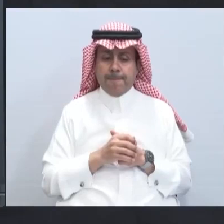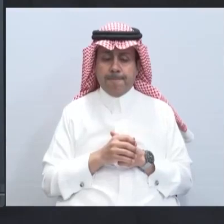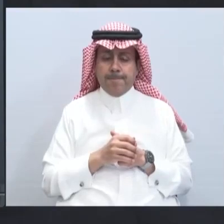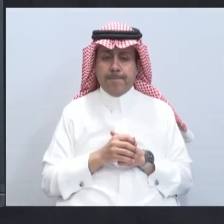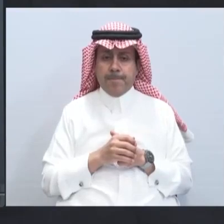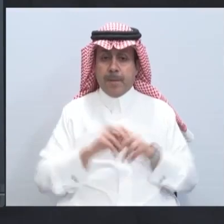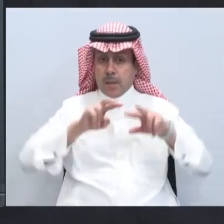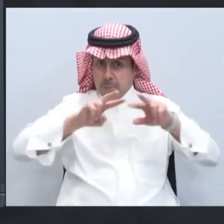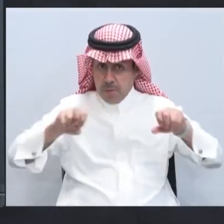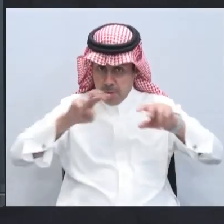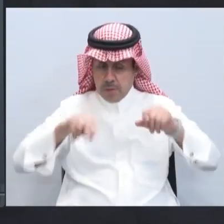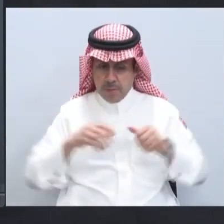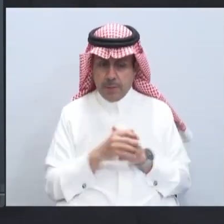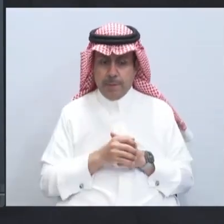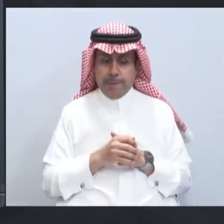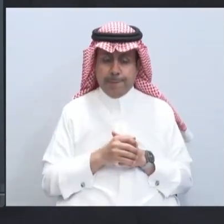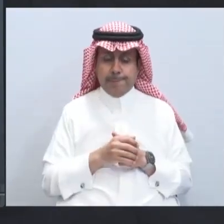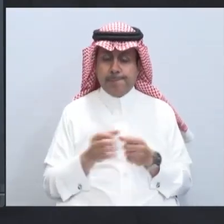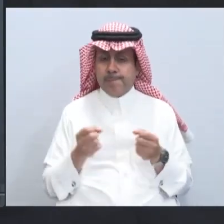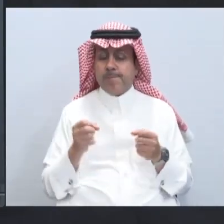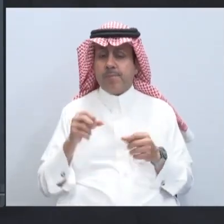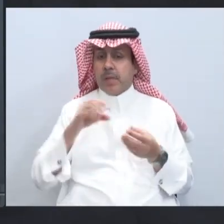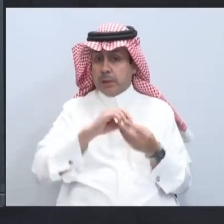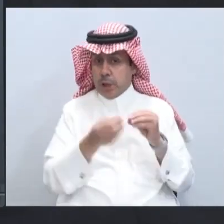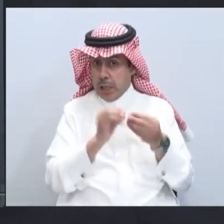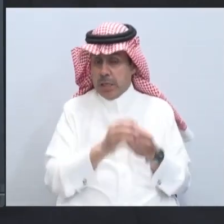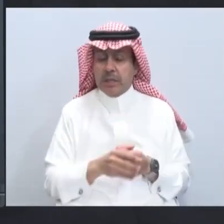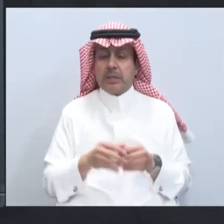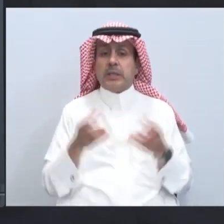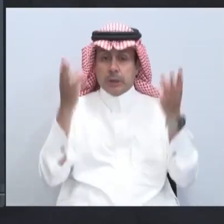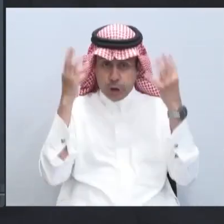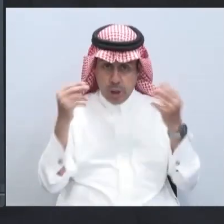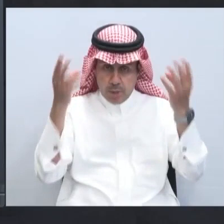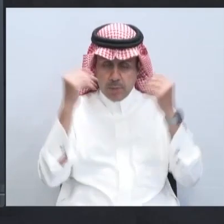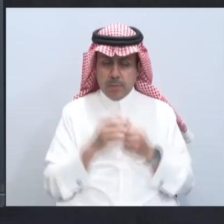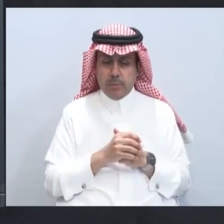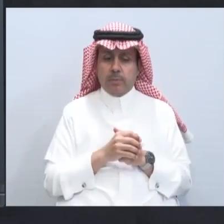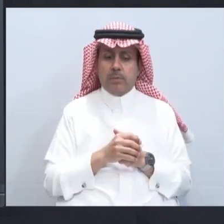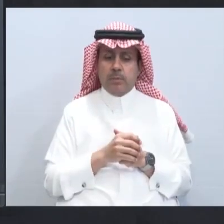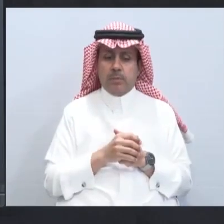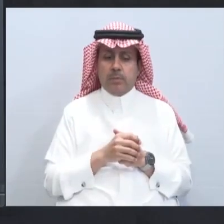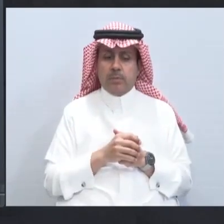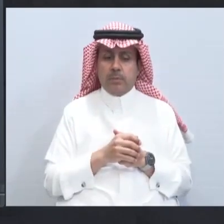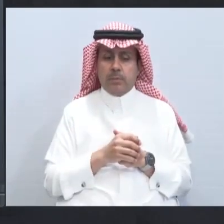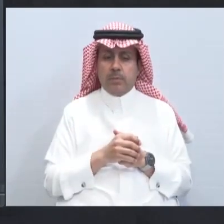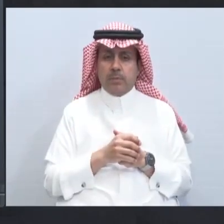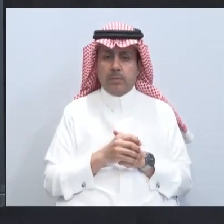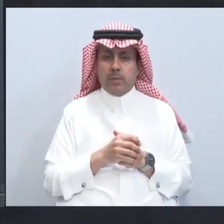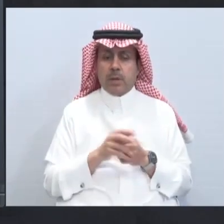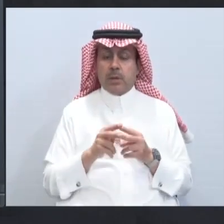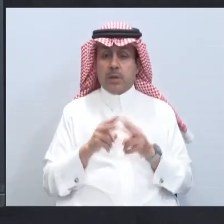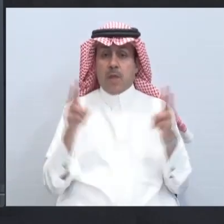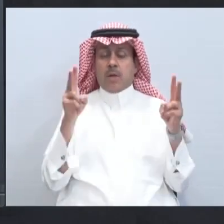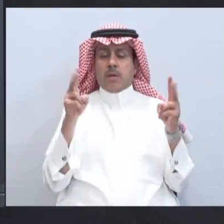مثلا تبحث عن كلمه مثل ما ذكرنا تقنيات التعليق تبحث عن اي كلمه هي تعتبر افضل مكان للبدء لتظهر لك